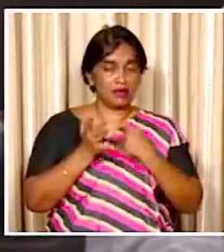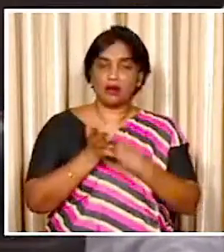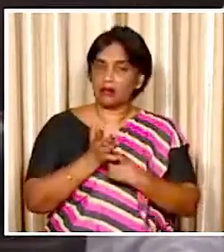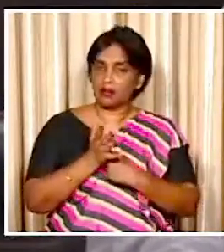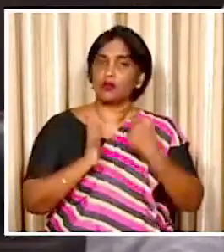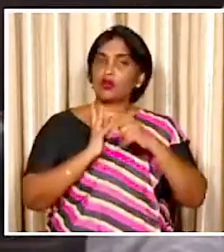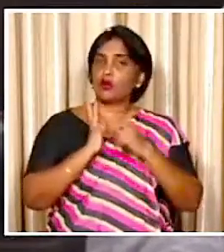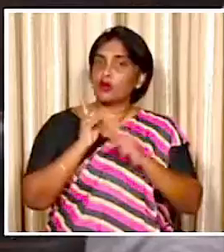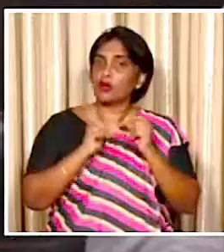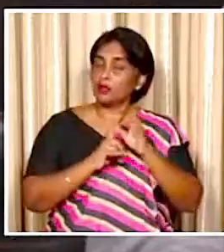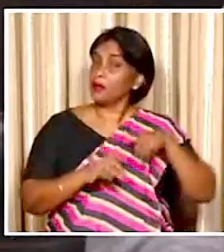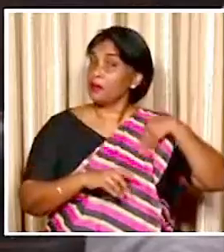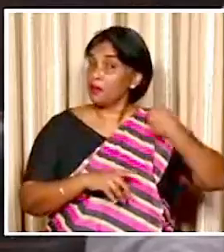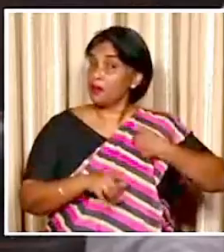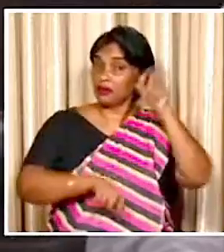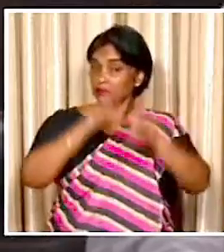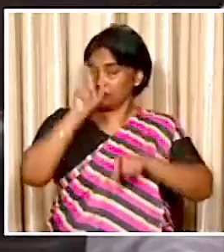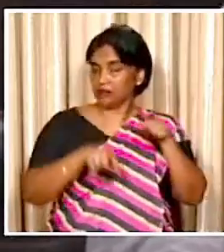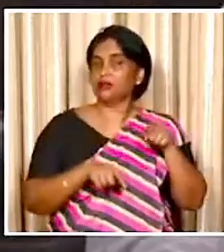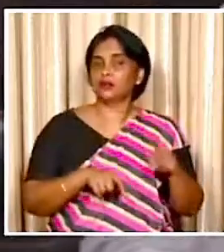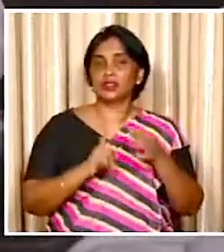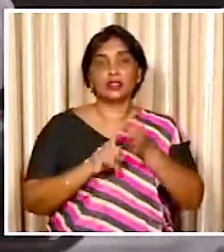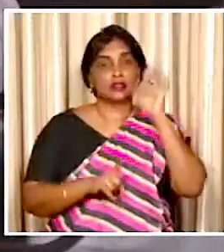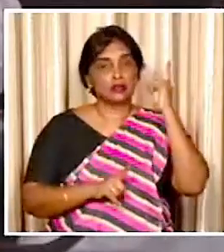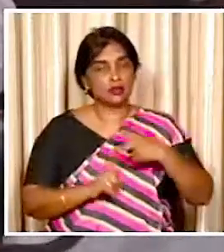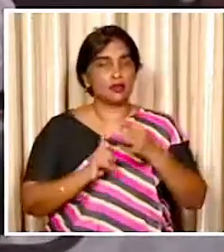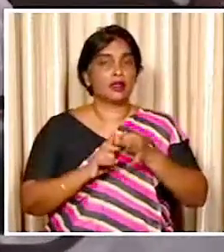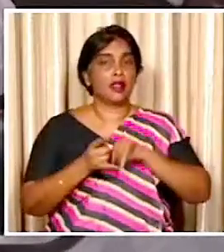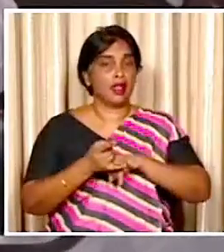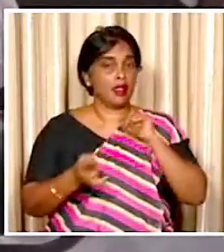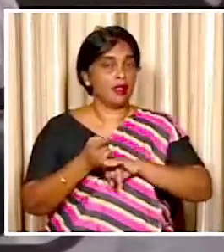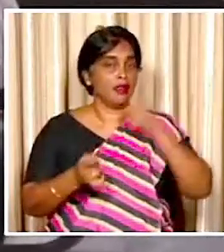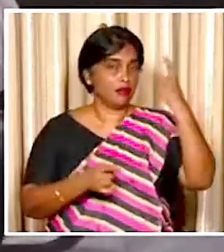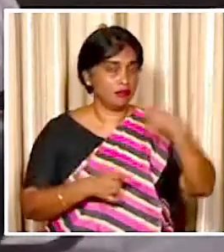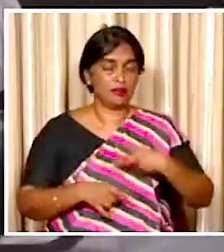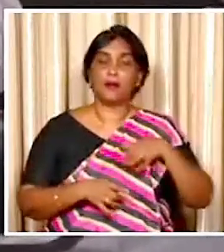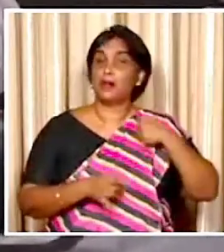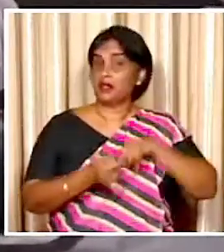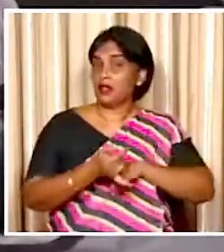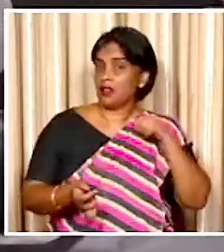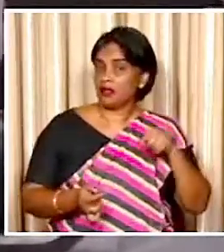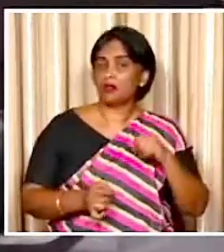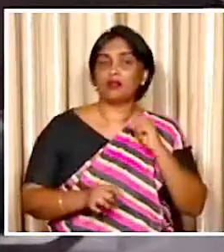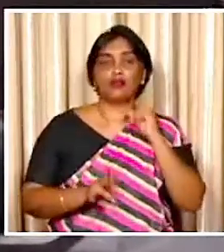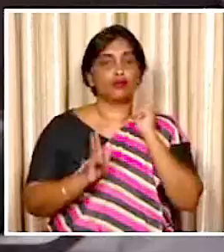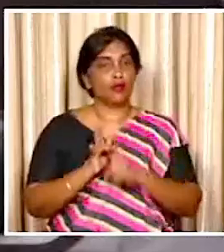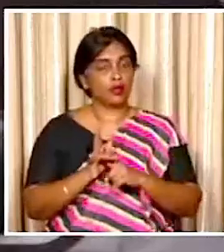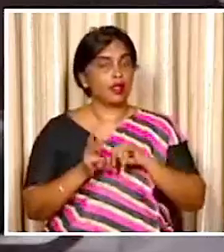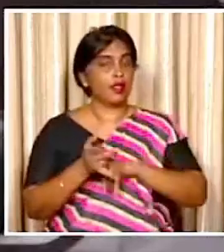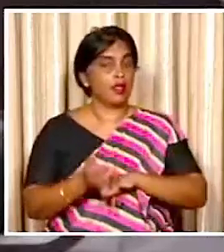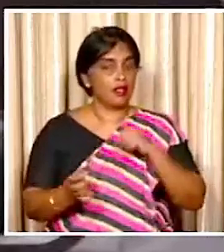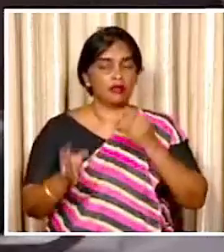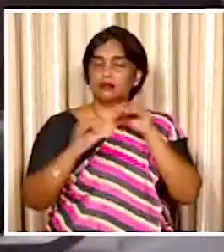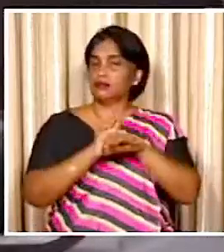එක්සත් ජාතික පක්ෂයේ ප්‍රධාන තනතුරු දරන අය, උපසභාපතිලා, උපලේකම්ලා, පක්ෂයේ මහලේකම්ලා, සංවිධ සම්බන්ධීකරණ ලේකම්ලා විදිහට